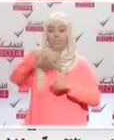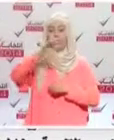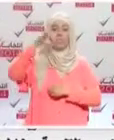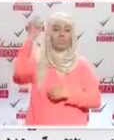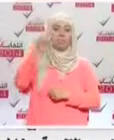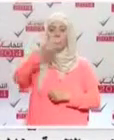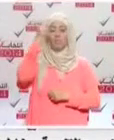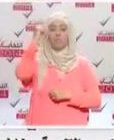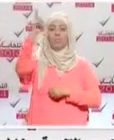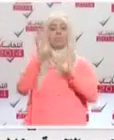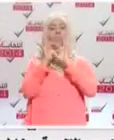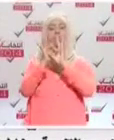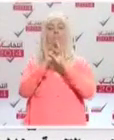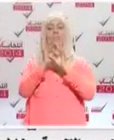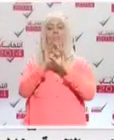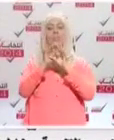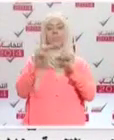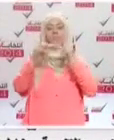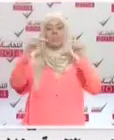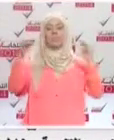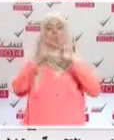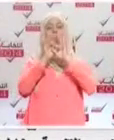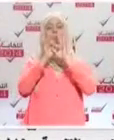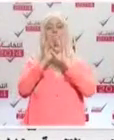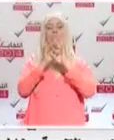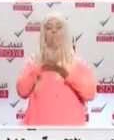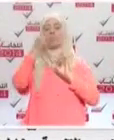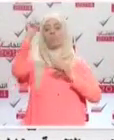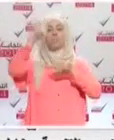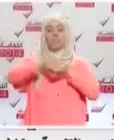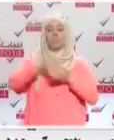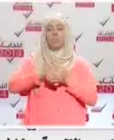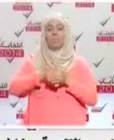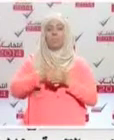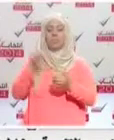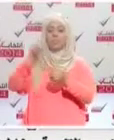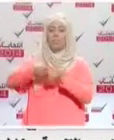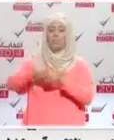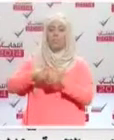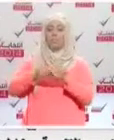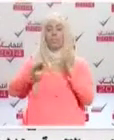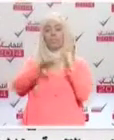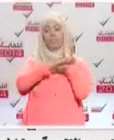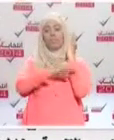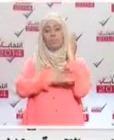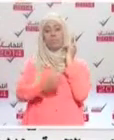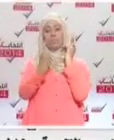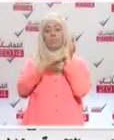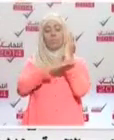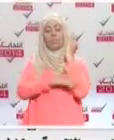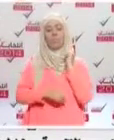في مستوى الأمانة اللي مش صوتوا لي أنتم باش نكون عضو في مجلس نواب